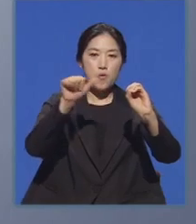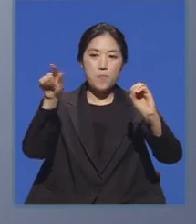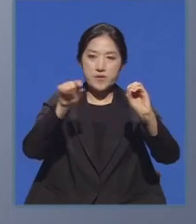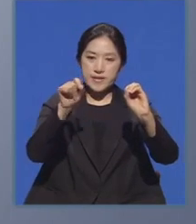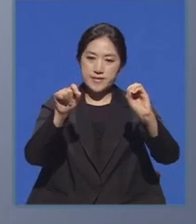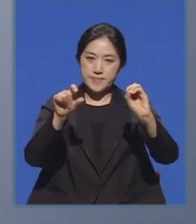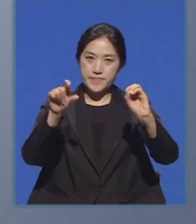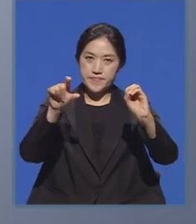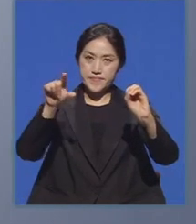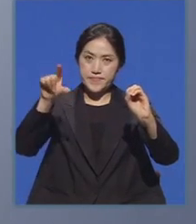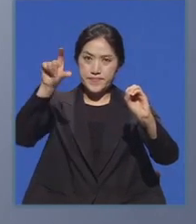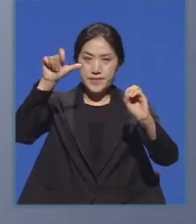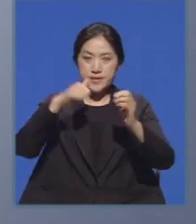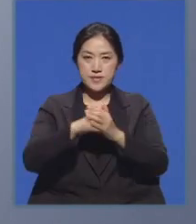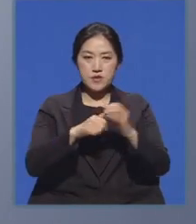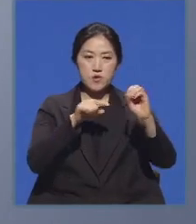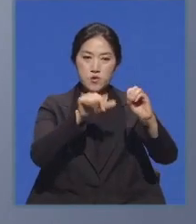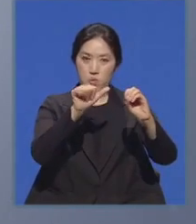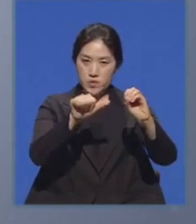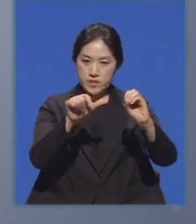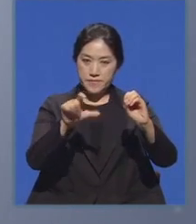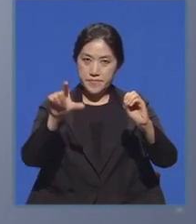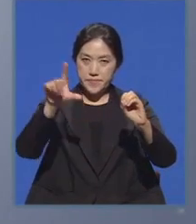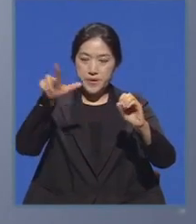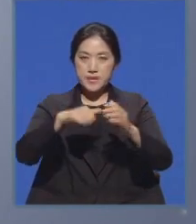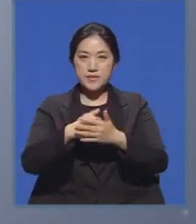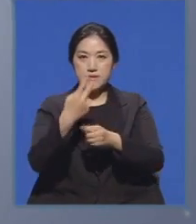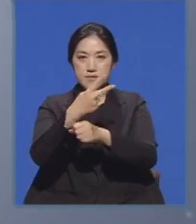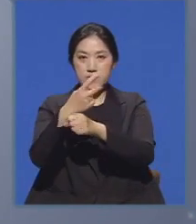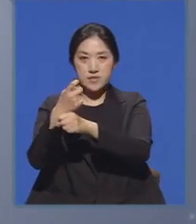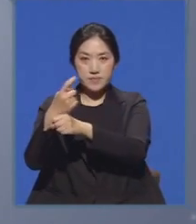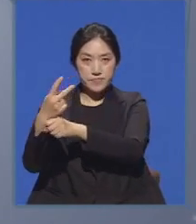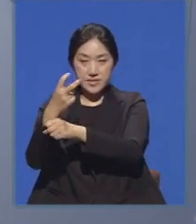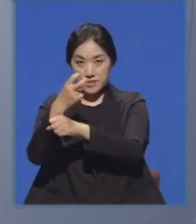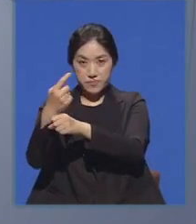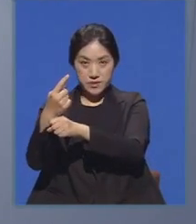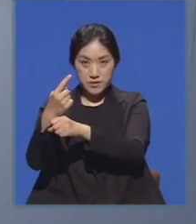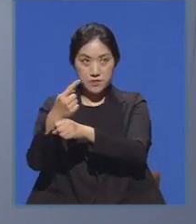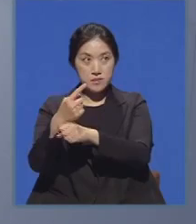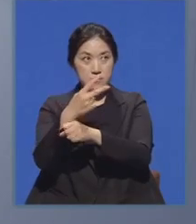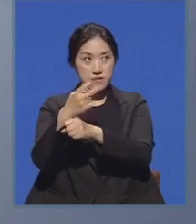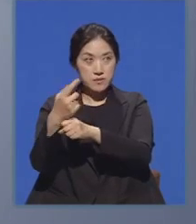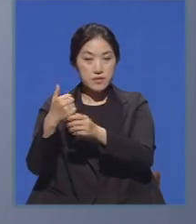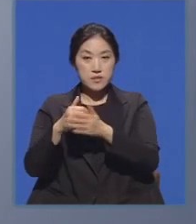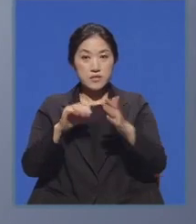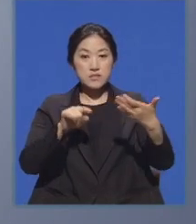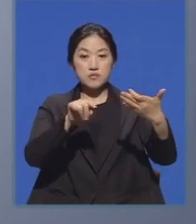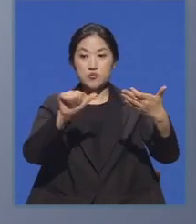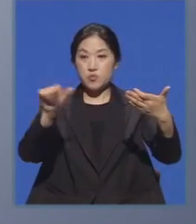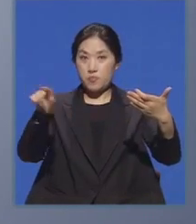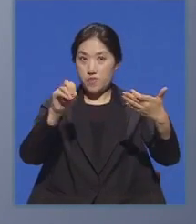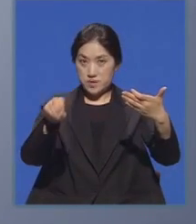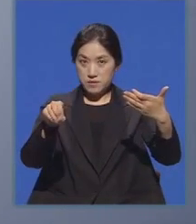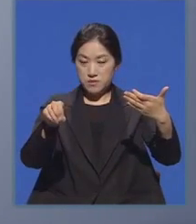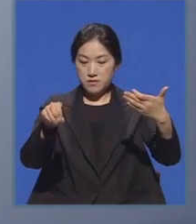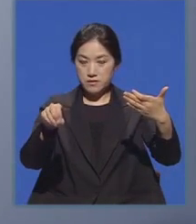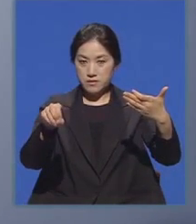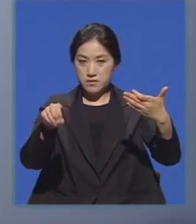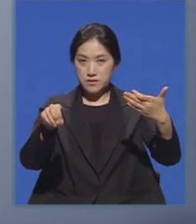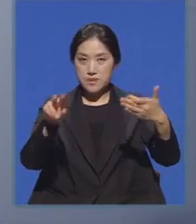0.5%포인트씩 0.5씩 올려가지고 2021년이 되면 지금 19.5%에서